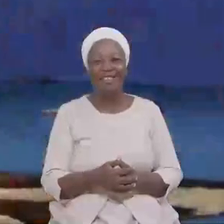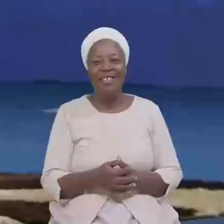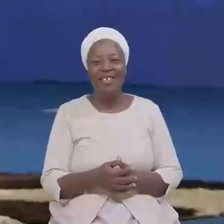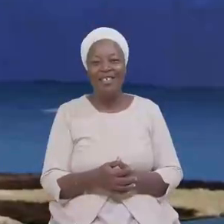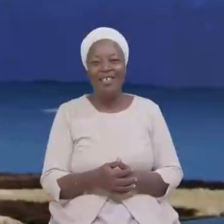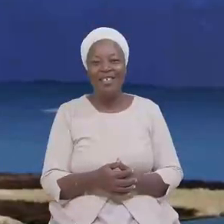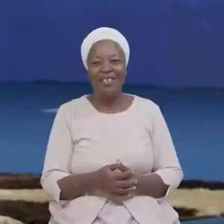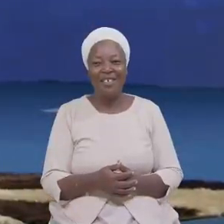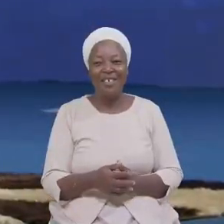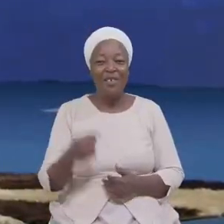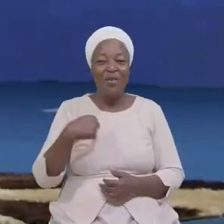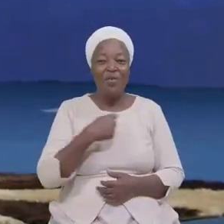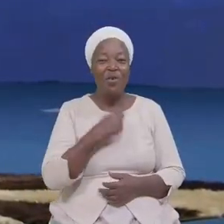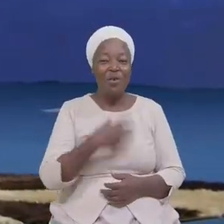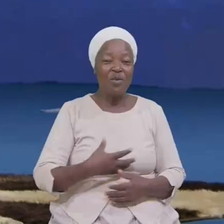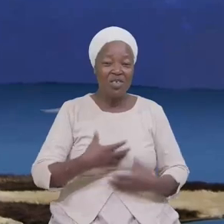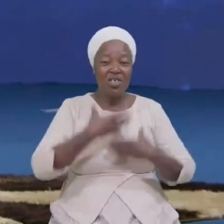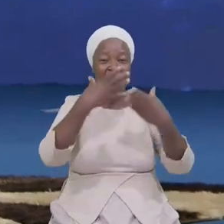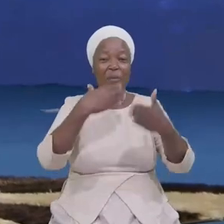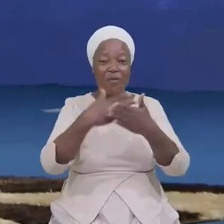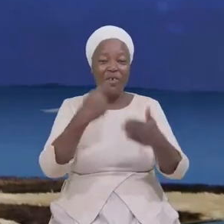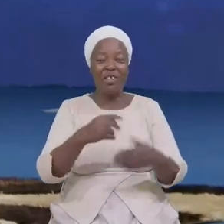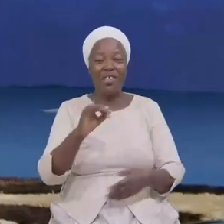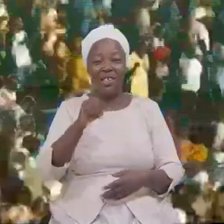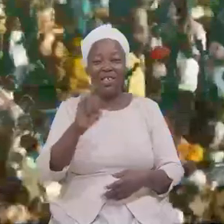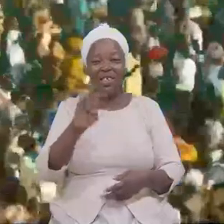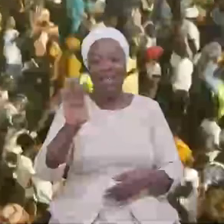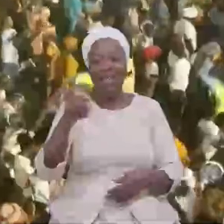Nous crions avant que les murailles de Jéricho ne tombent.